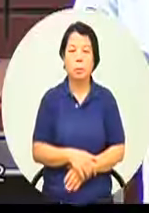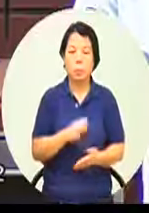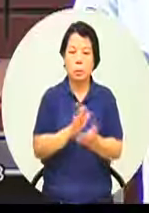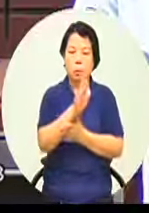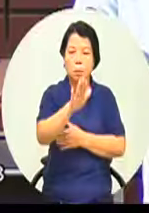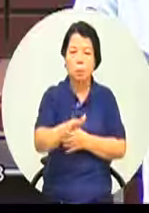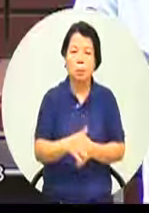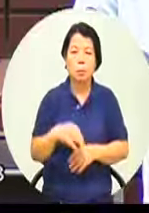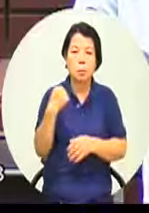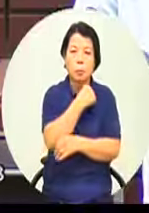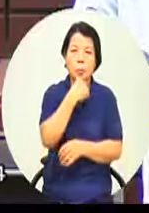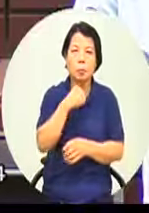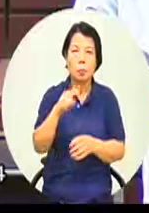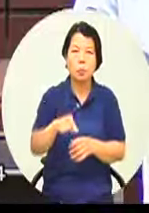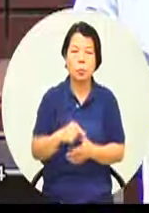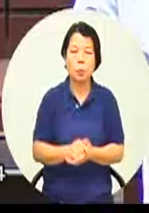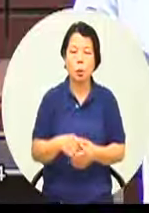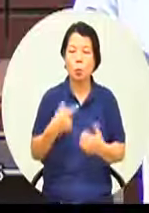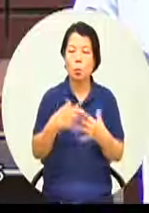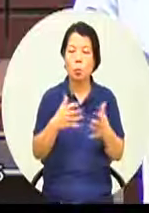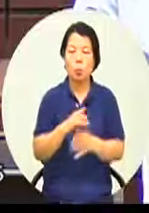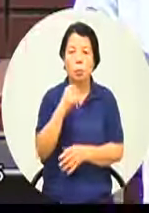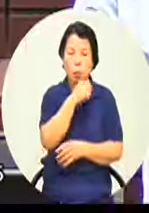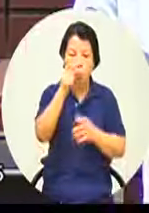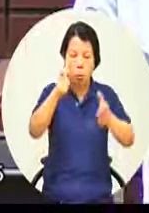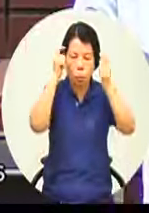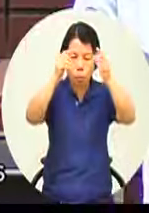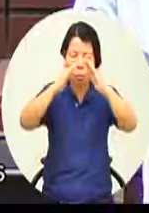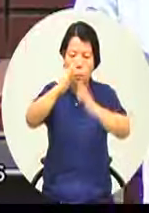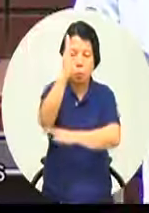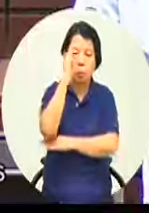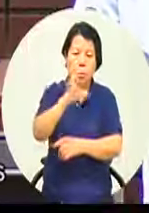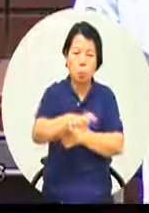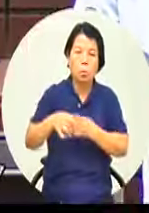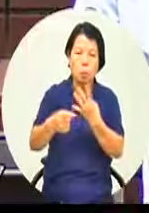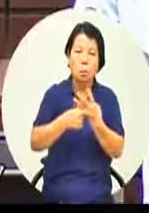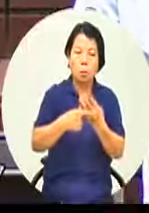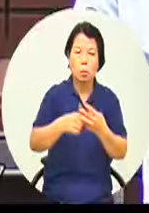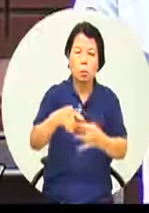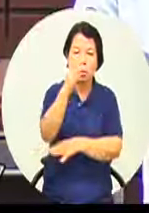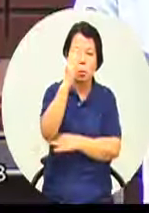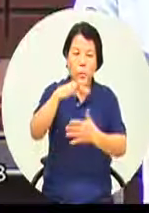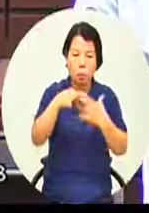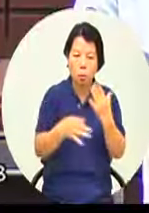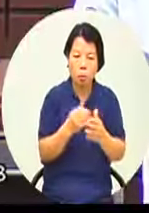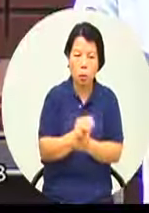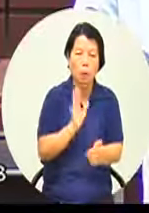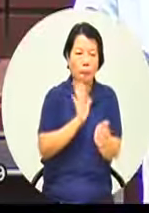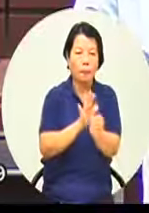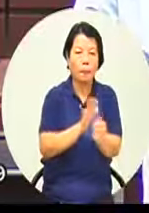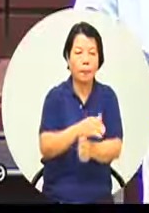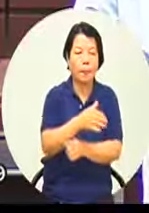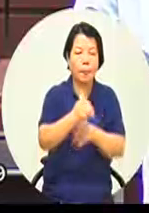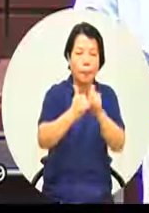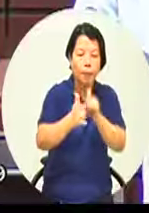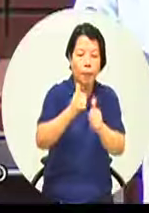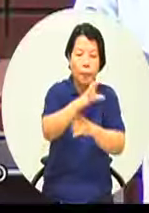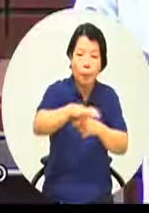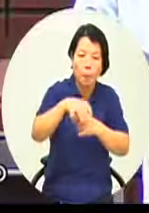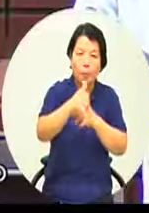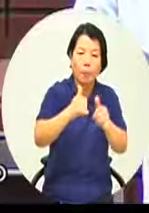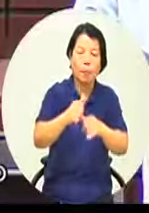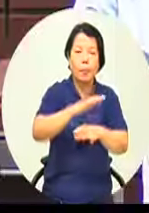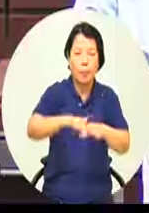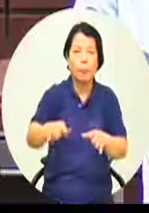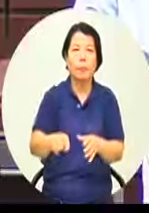来台湾的或者是我不要讲到台湾，在高雄市的整个农业政策推广才有利于农民的发展所以说 我